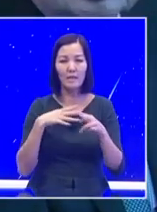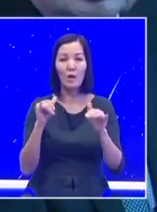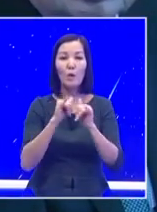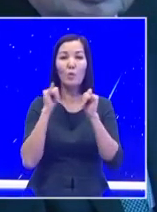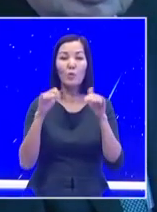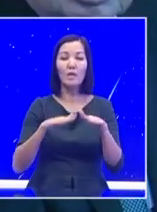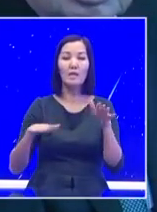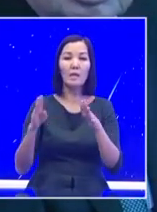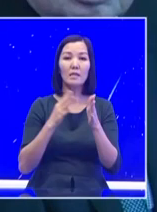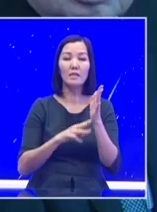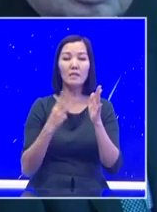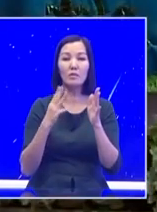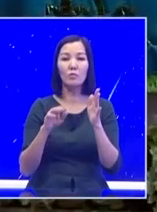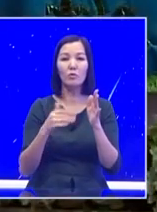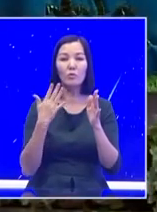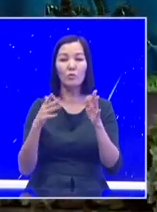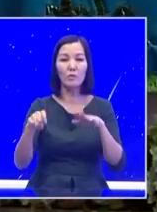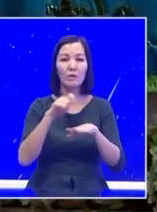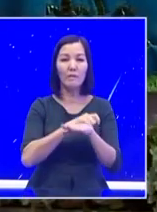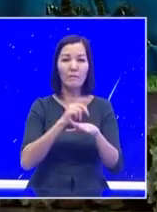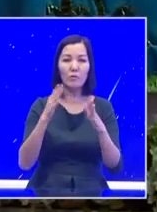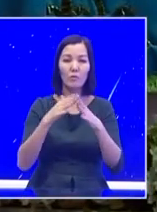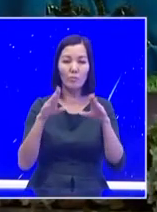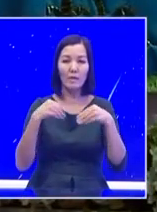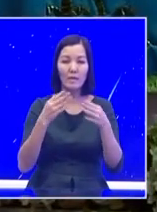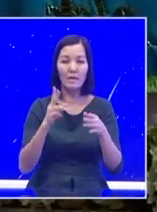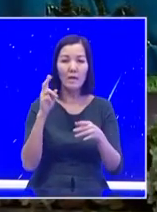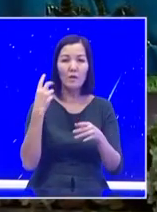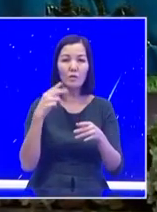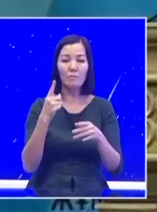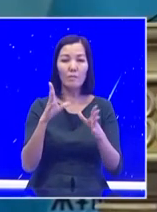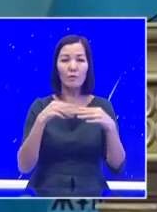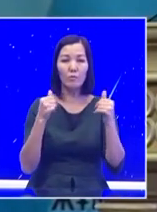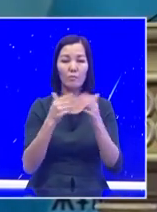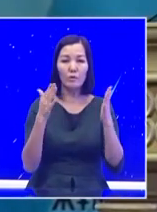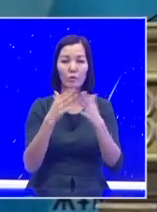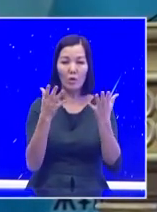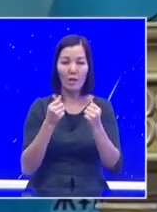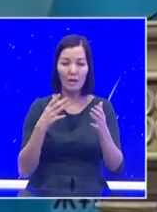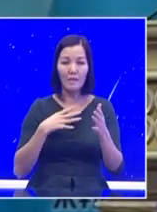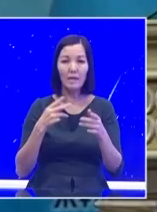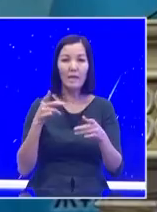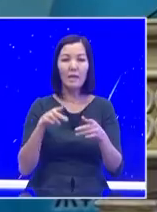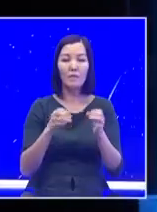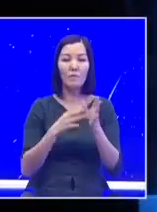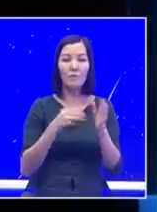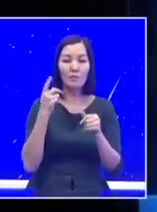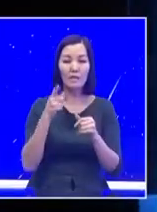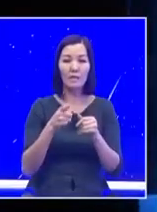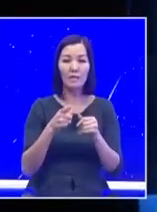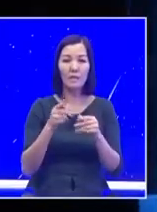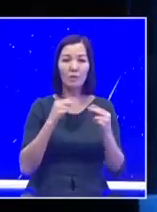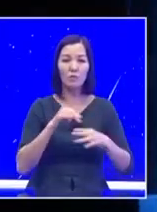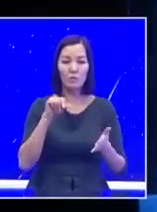аймақта 84,9 шаршы метр тұрғын үй қолданысқа беріліпті. 221 отбасы баспаналы болды. 2818 адам